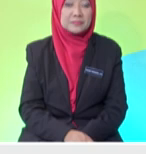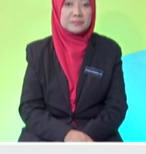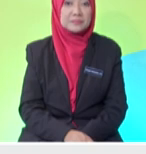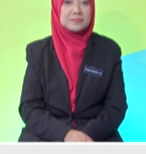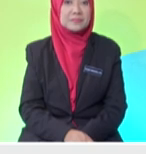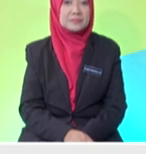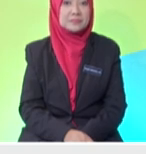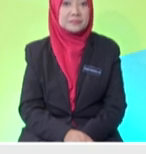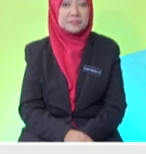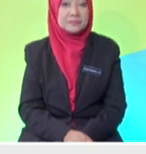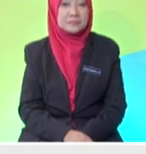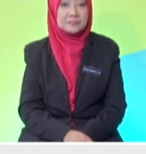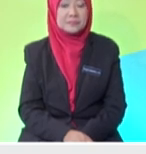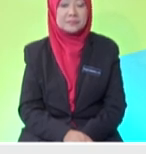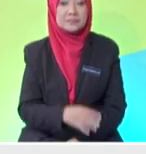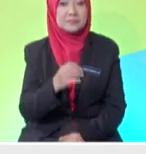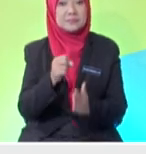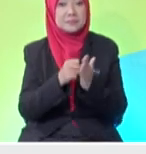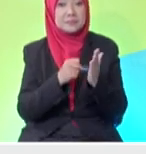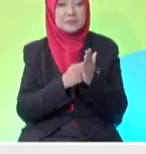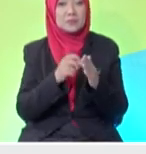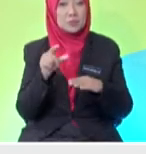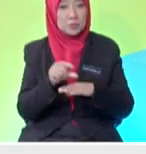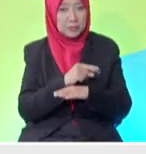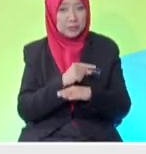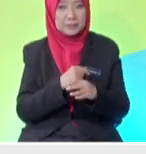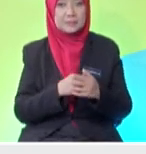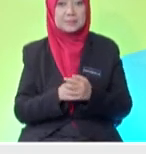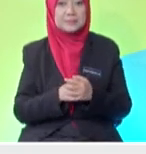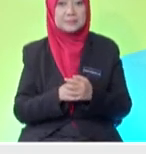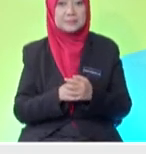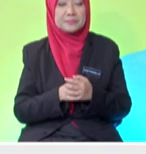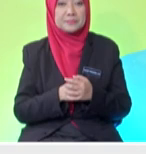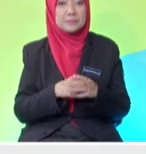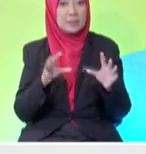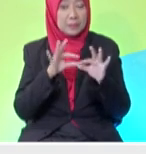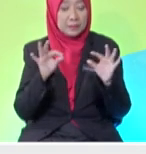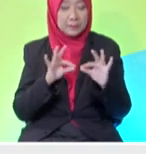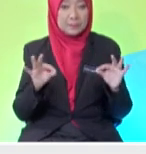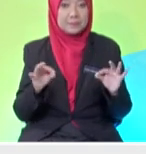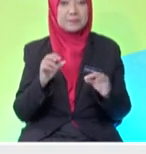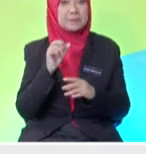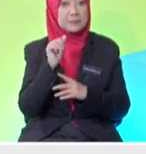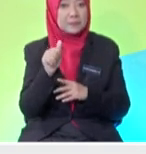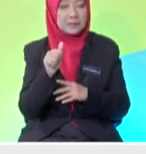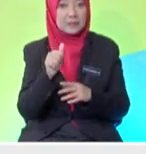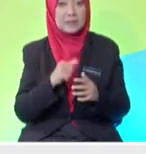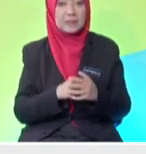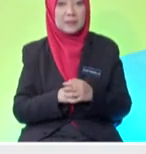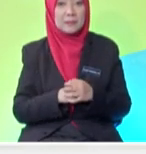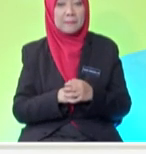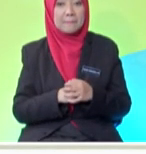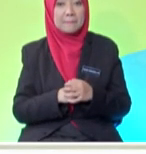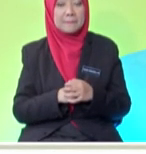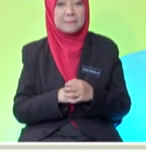tata cara penggunaan memanfaatkan udara berikut sop eh hidupkan Swiss dan pastikan